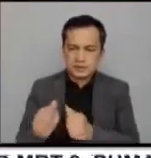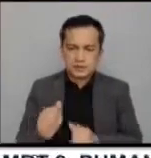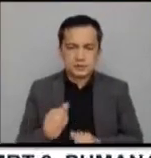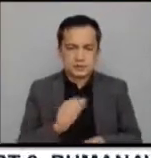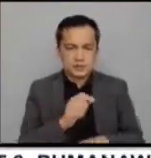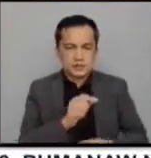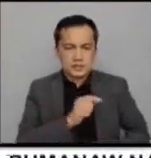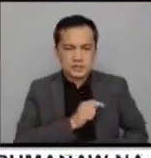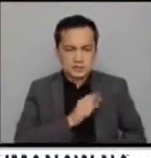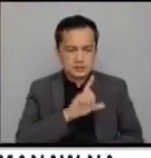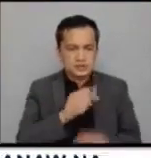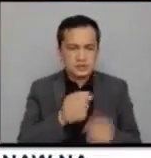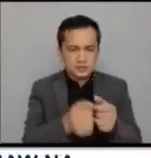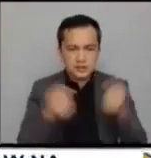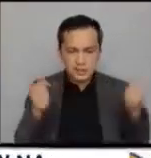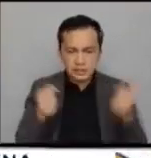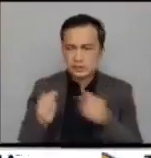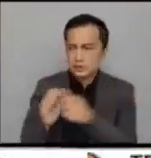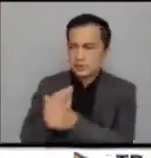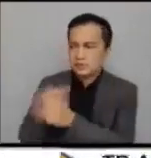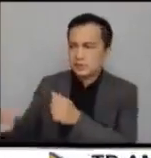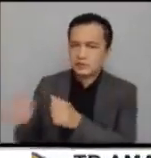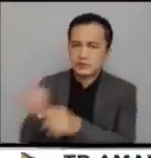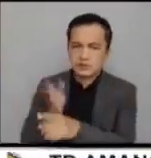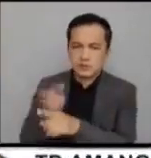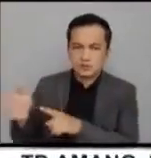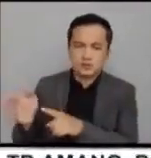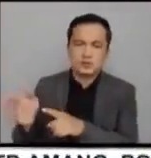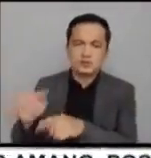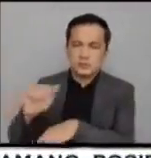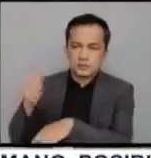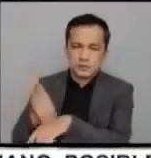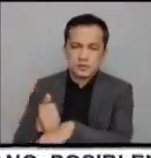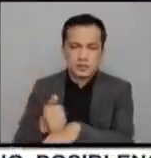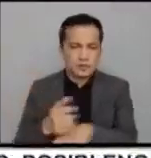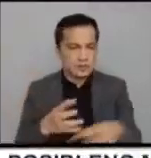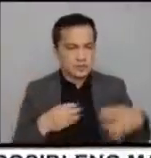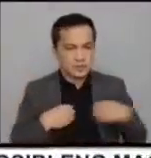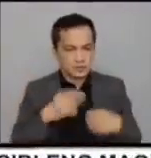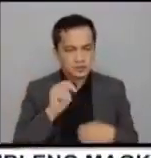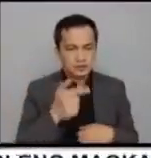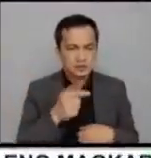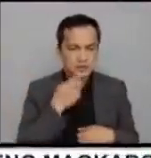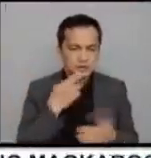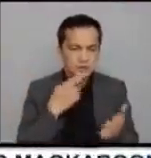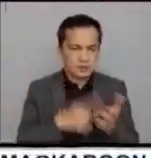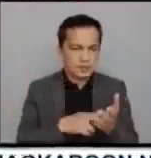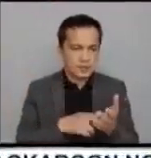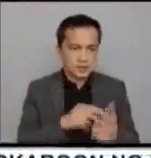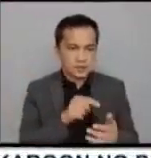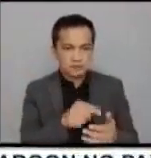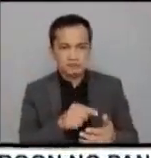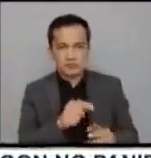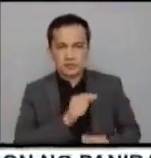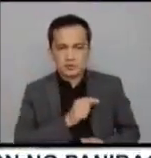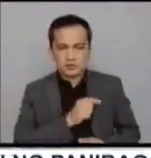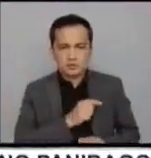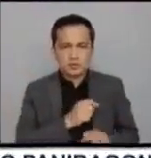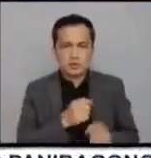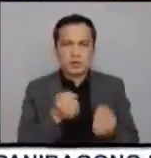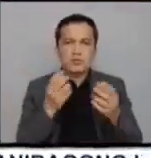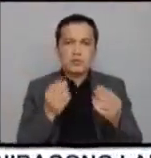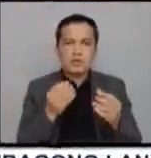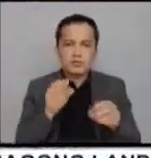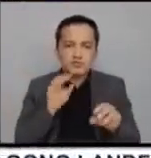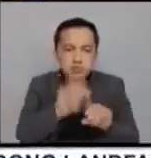at pagdiretso sa kanilang mga poste. May natatanggap kasi si Katapang na report tungkol sa ilang gwardiya na may 100,000 pisong halaga